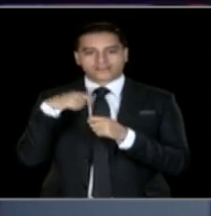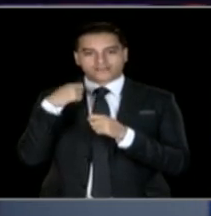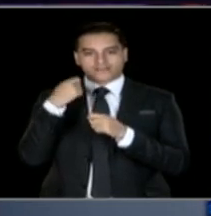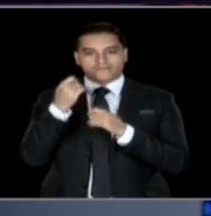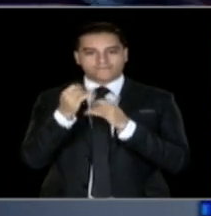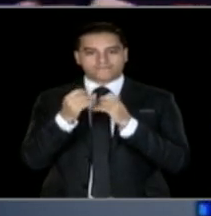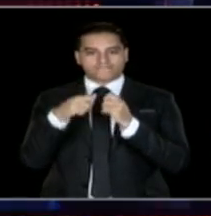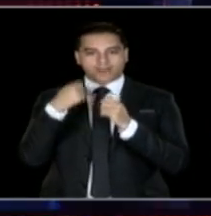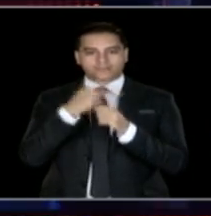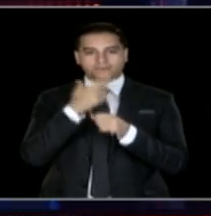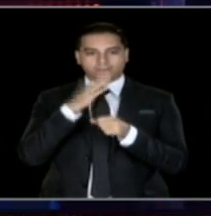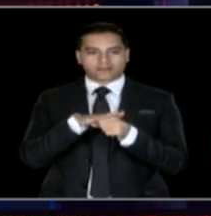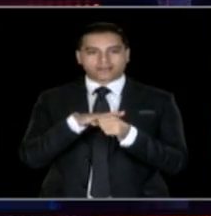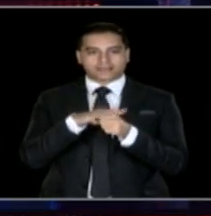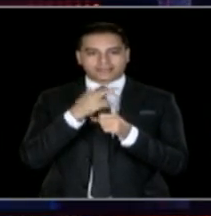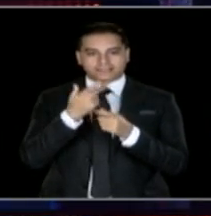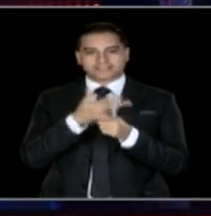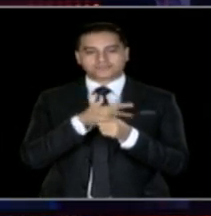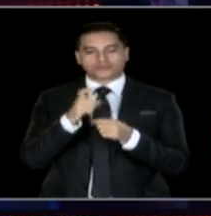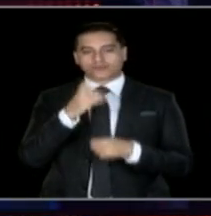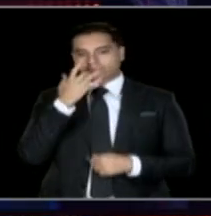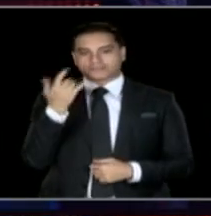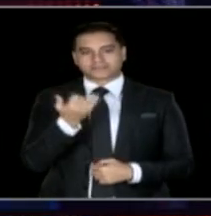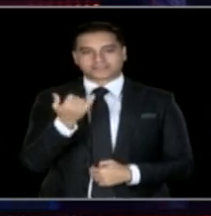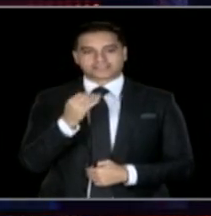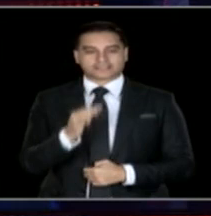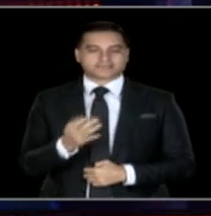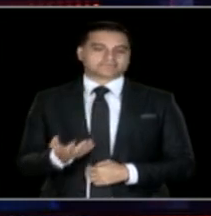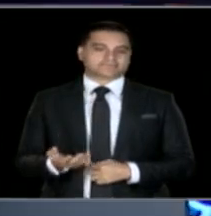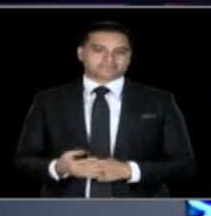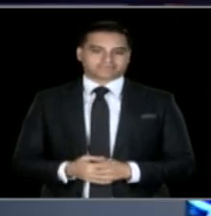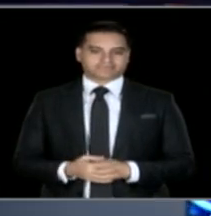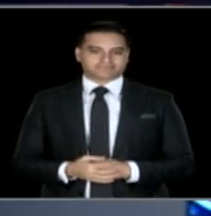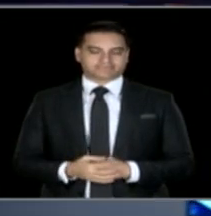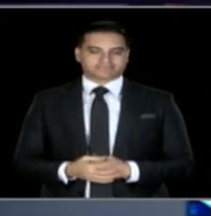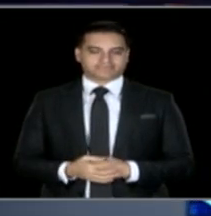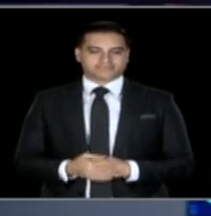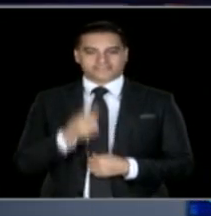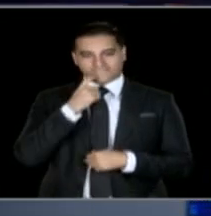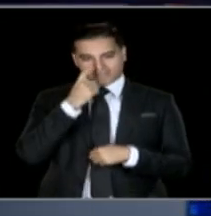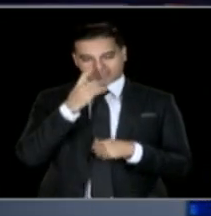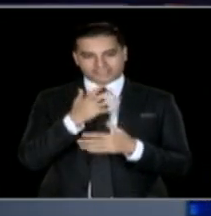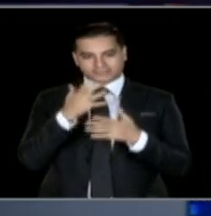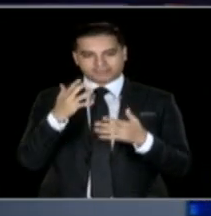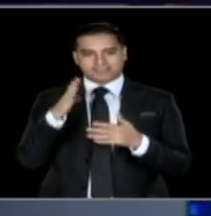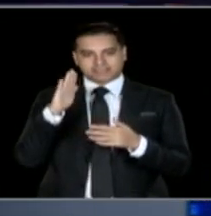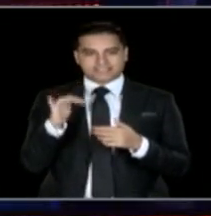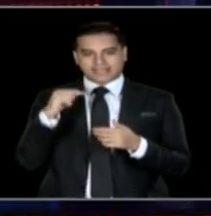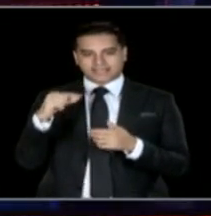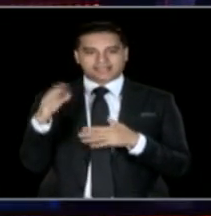رجب. أيوة. ده أسهل سؤال فيهم بقى، تخيلوا. طبعاً الفنان القدير سيد